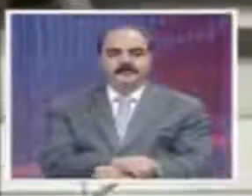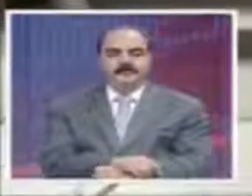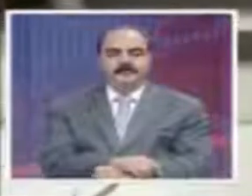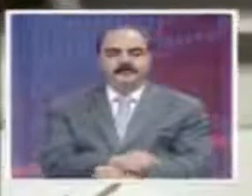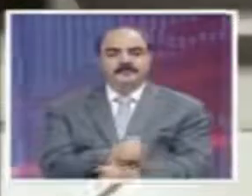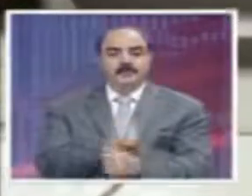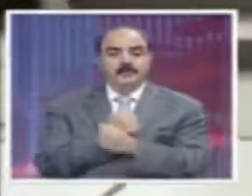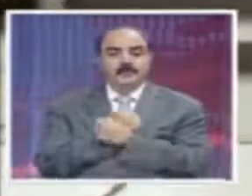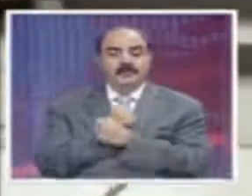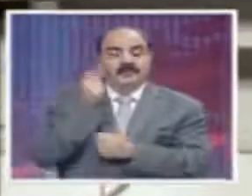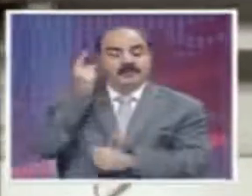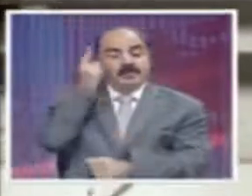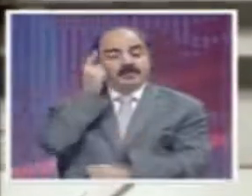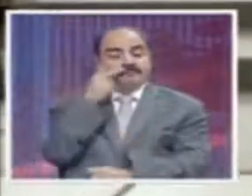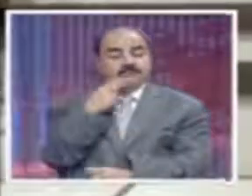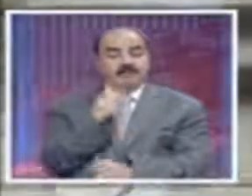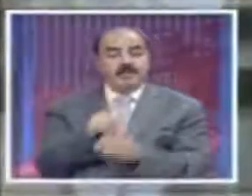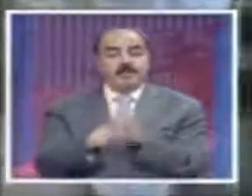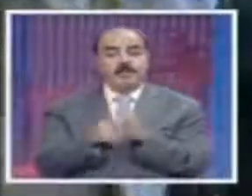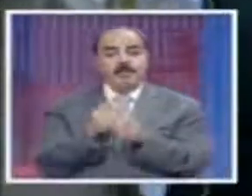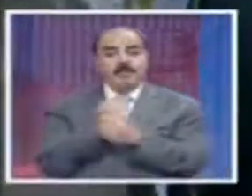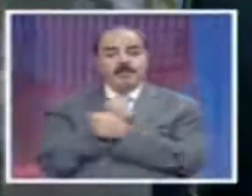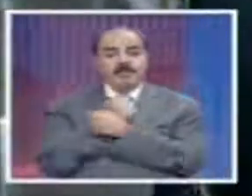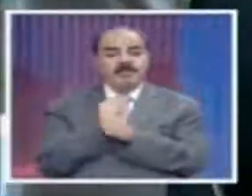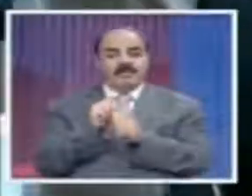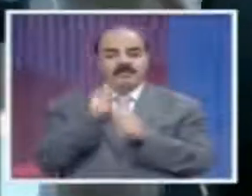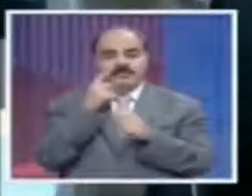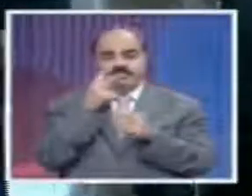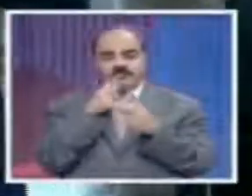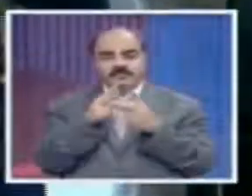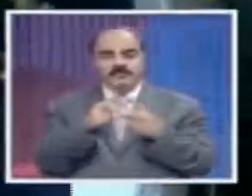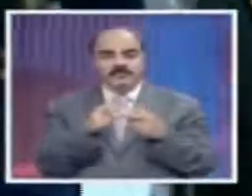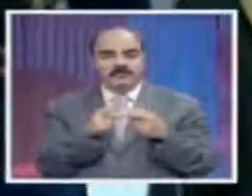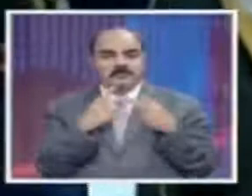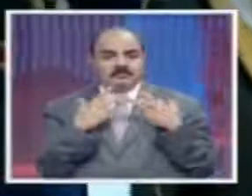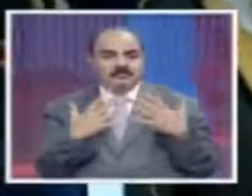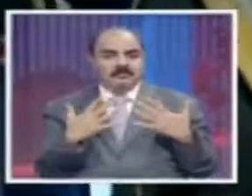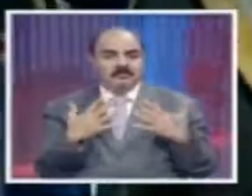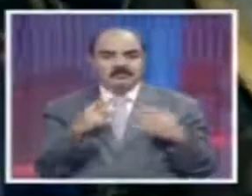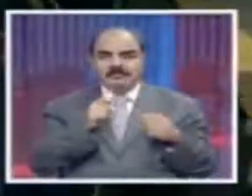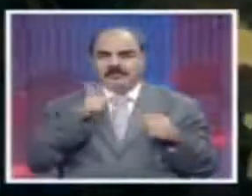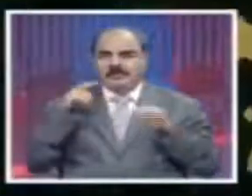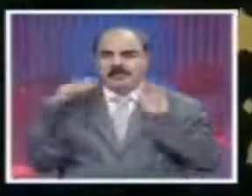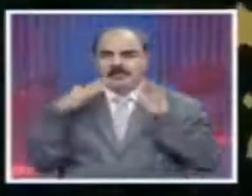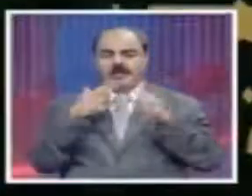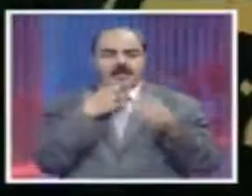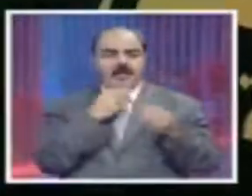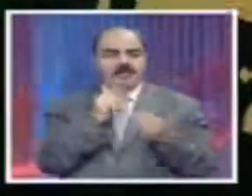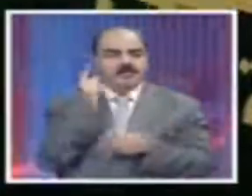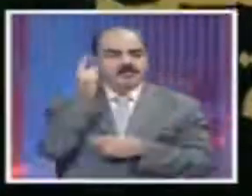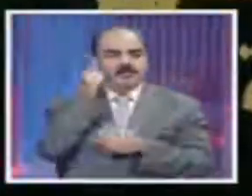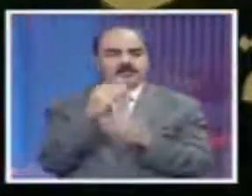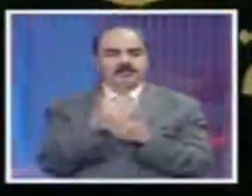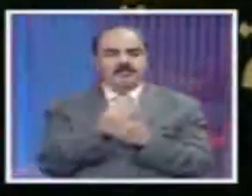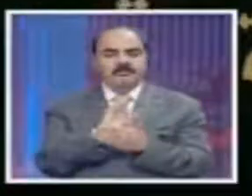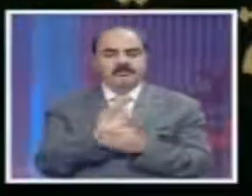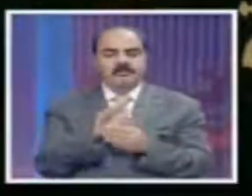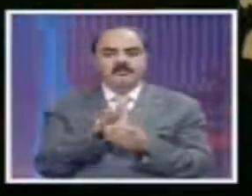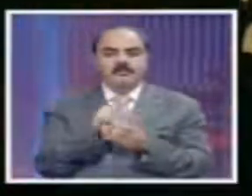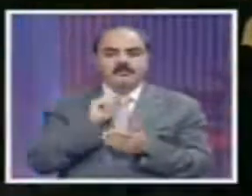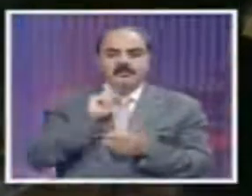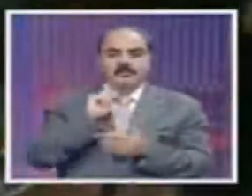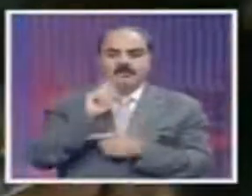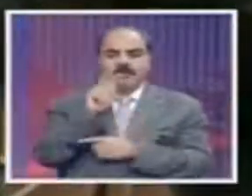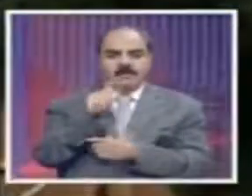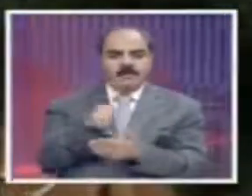متحف شرم الشيخ يعد أول متحف للآثار ومركز للحضارات وواجهة سياحية جديدة بمدينة شرم الشيخ بمحافظة جنوب